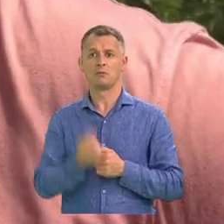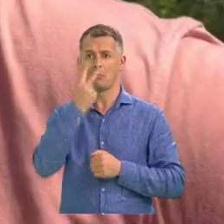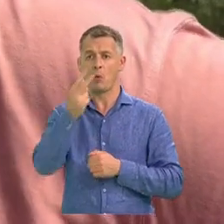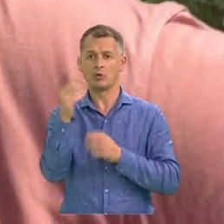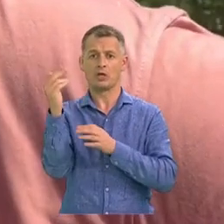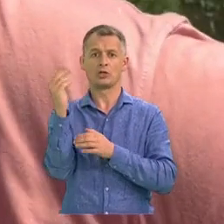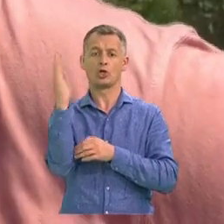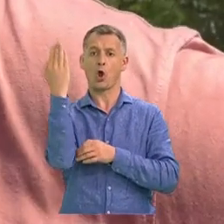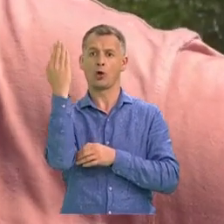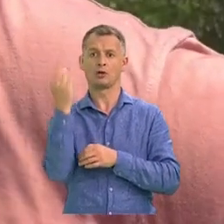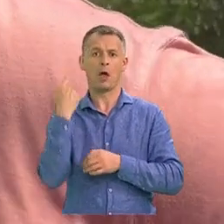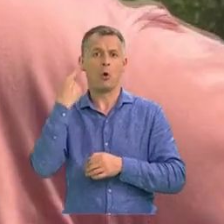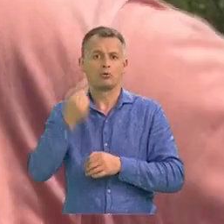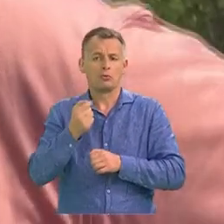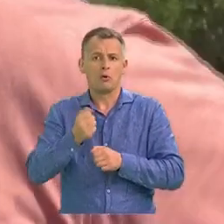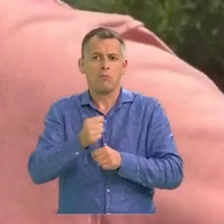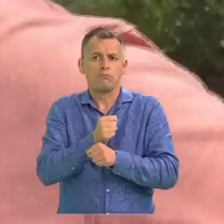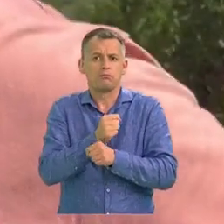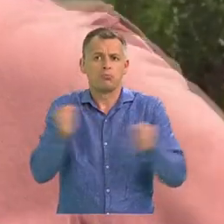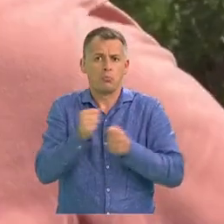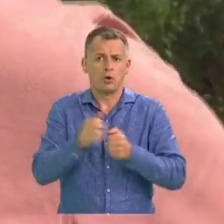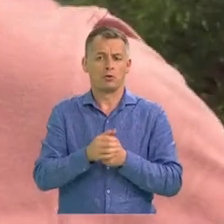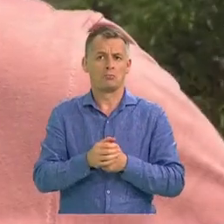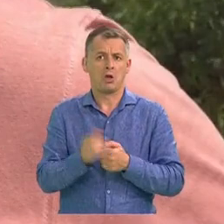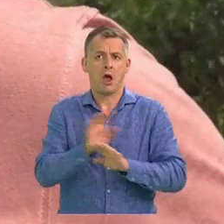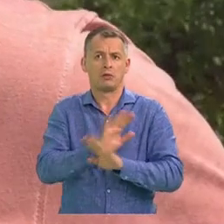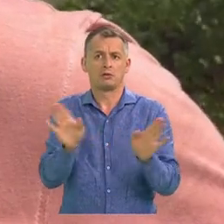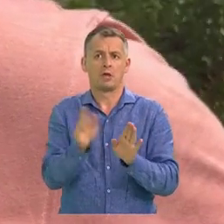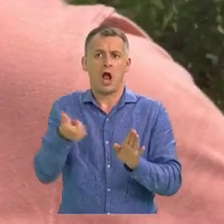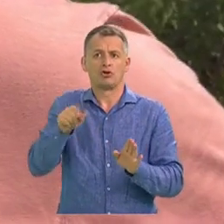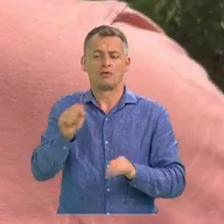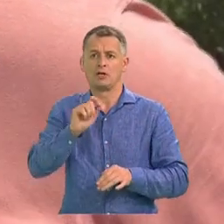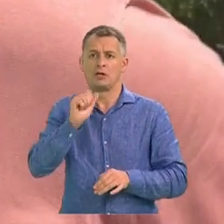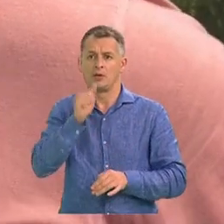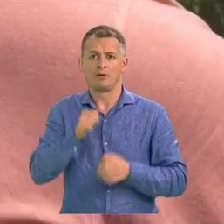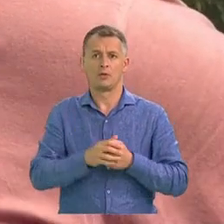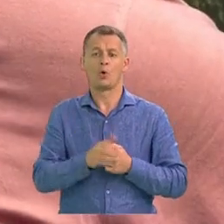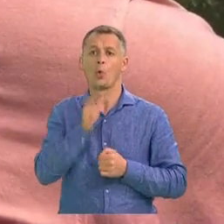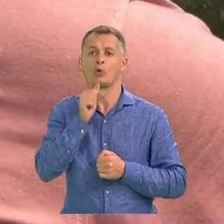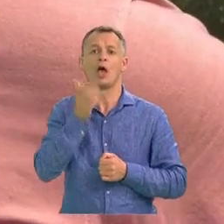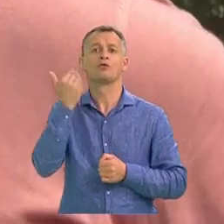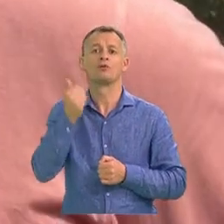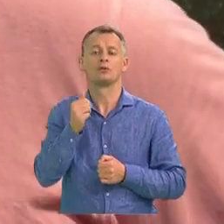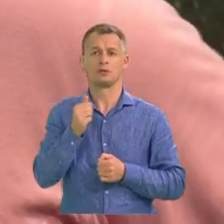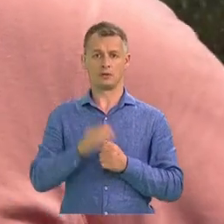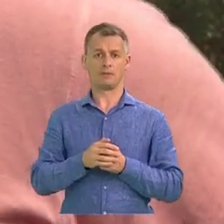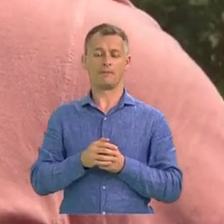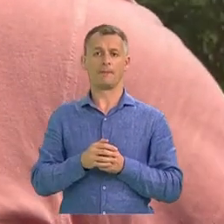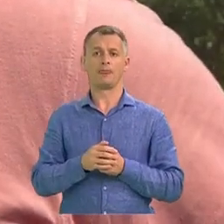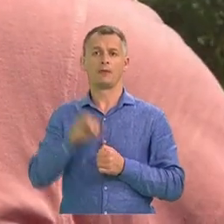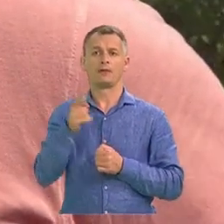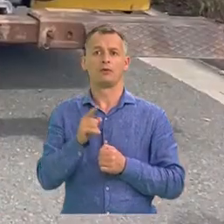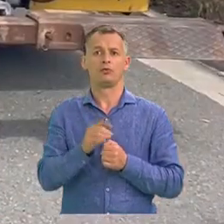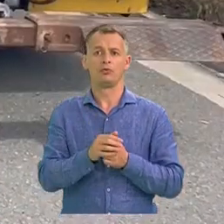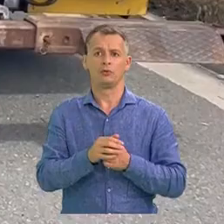oglindă, am auzit troză. Am oprit, altceva nu știu. Și unde era căzută victima când ați oprit? Acolo, jos, lângă